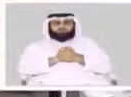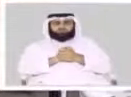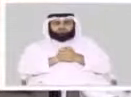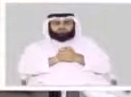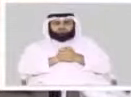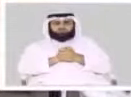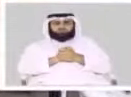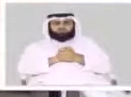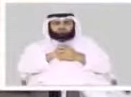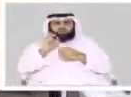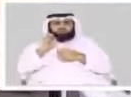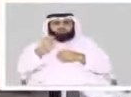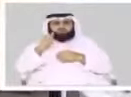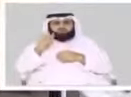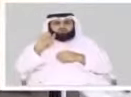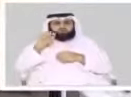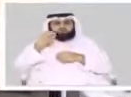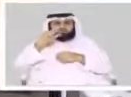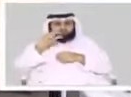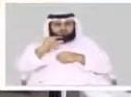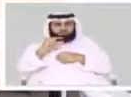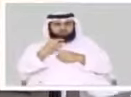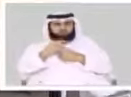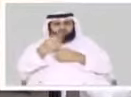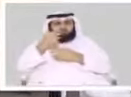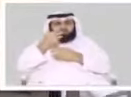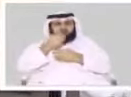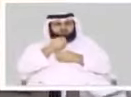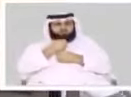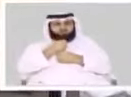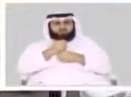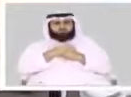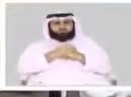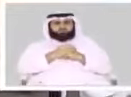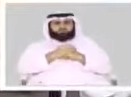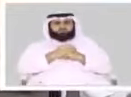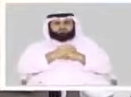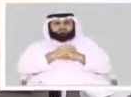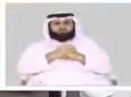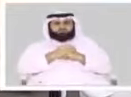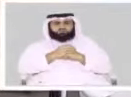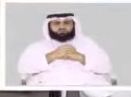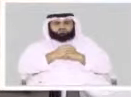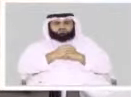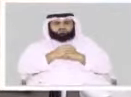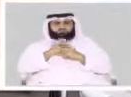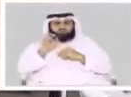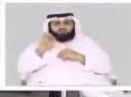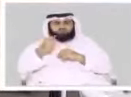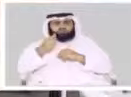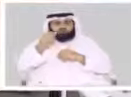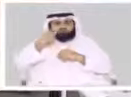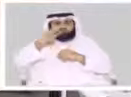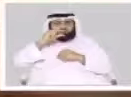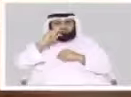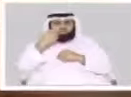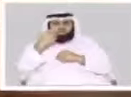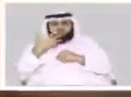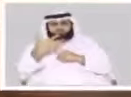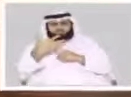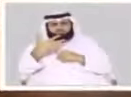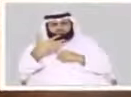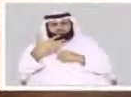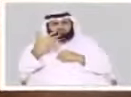هذه المقاصد التي ذكرت فضلتم بها وهي المقاصد الخمسة